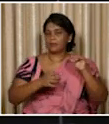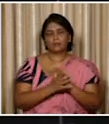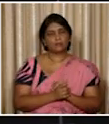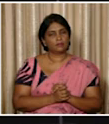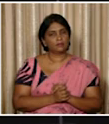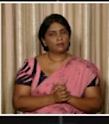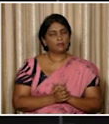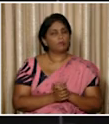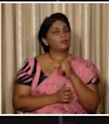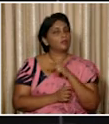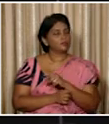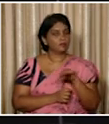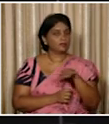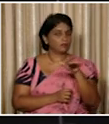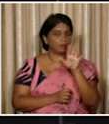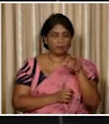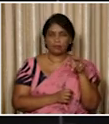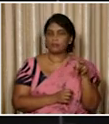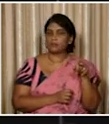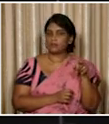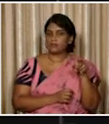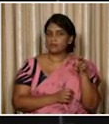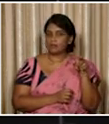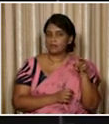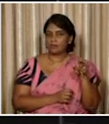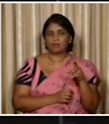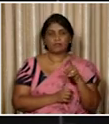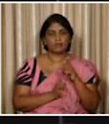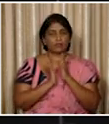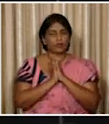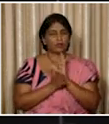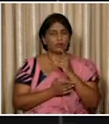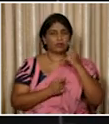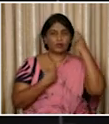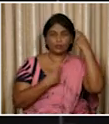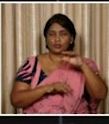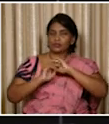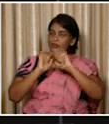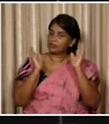உள்ளிட்ட அத்தனை விக்கிரகங்களும் அடியோடு பெயர்த்தறியப்பட்டுள்ளமை கடந்த